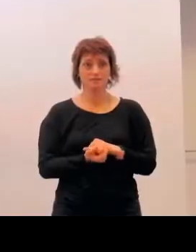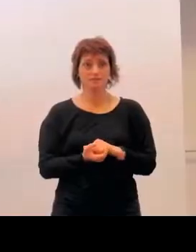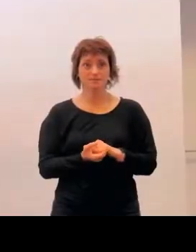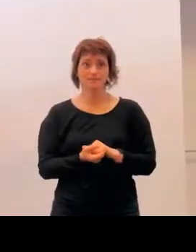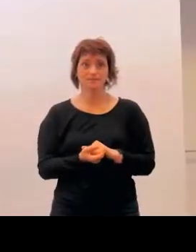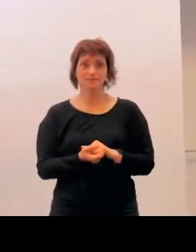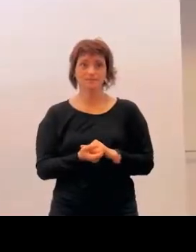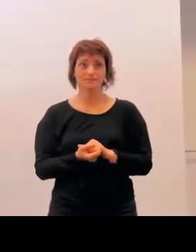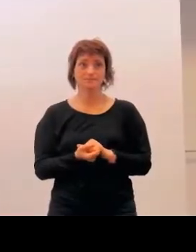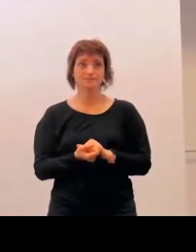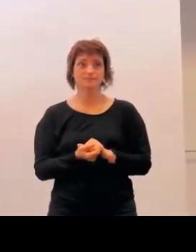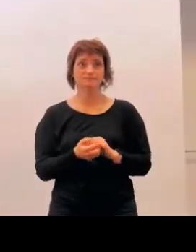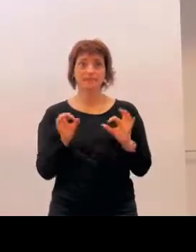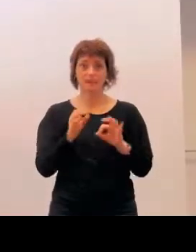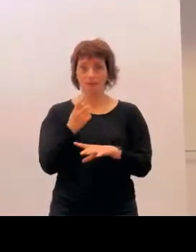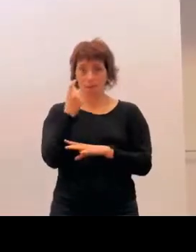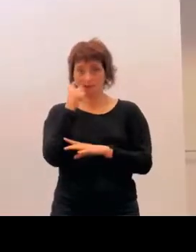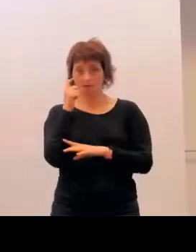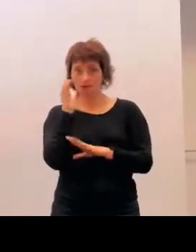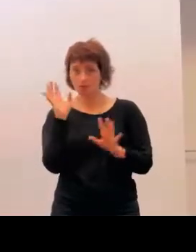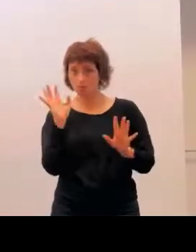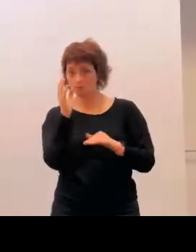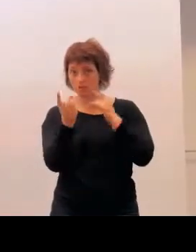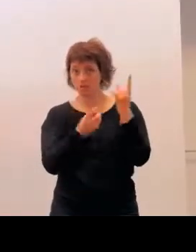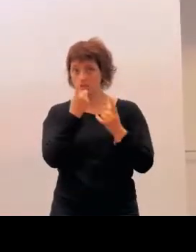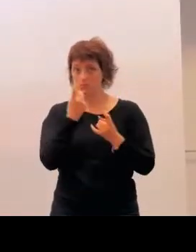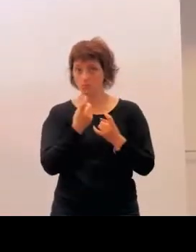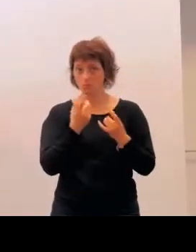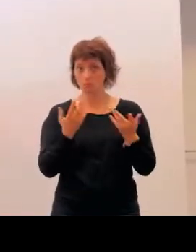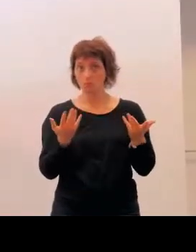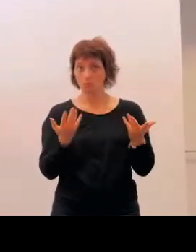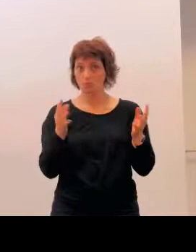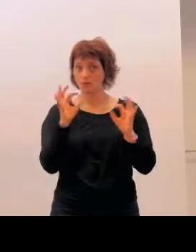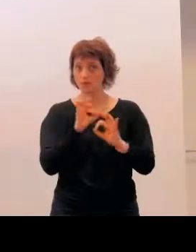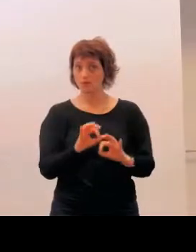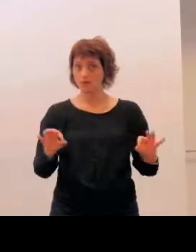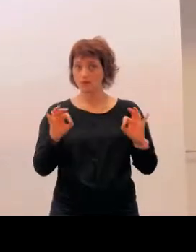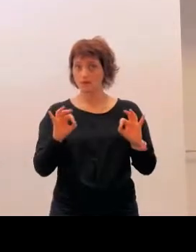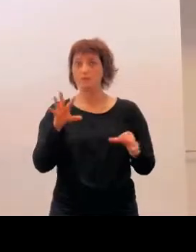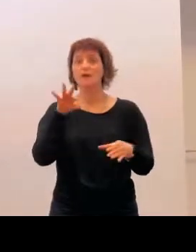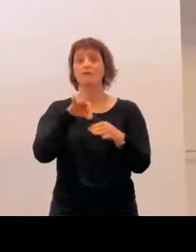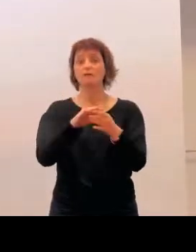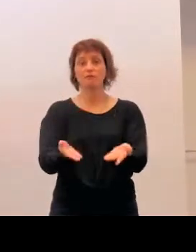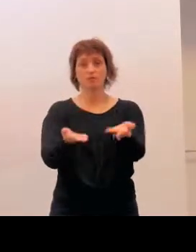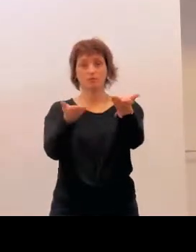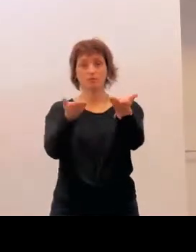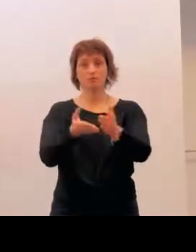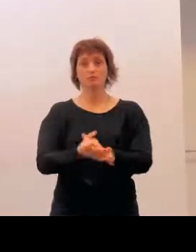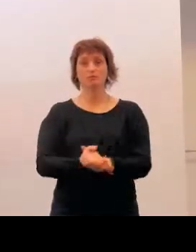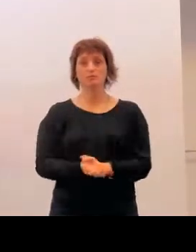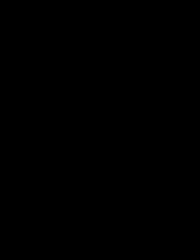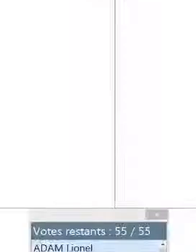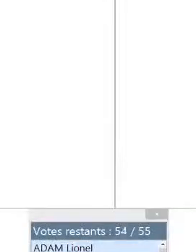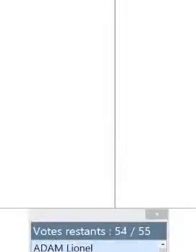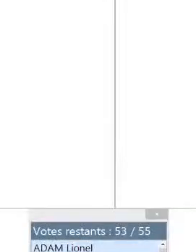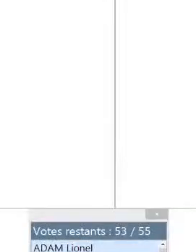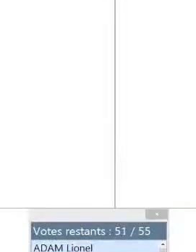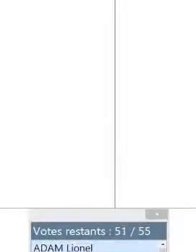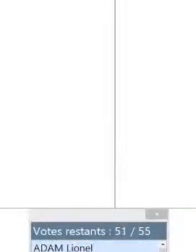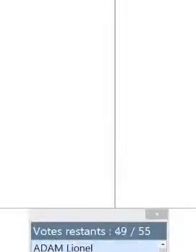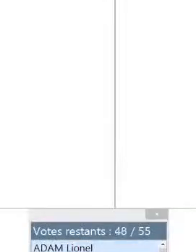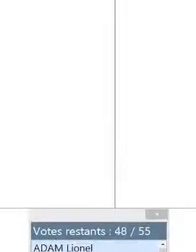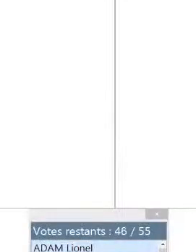a-t-il des observations, des questions? Il n'y en a pas. Le scrutin est ouvert.